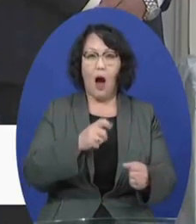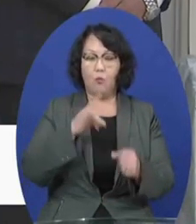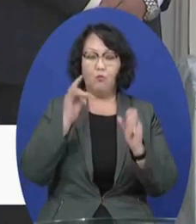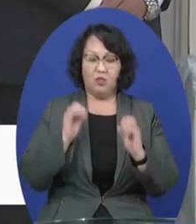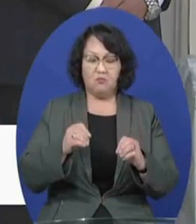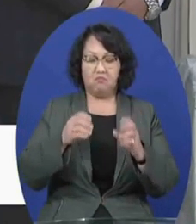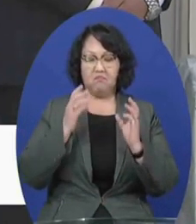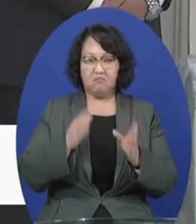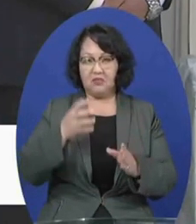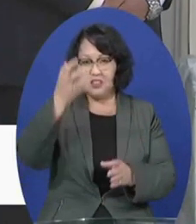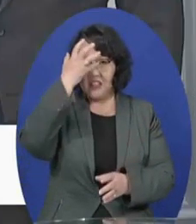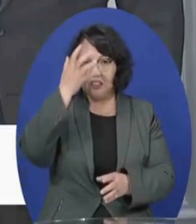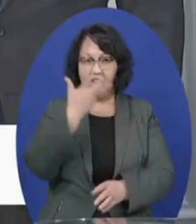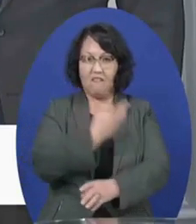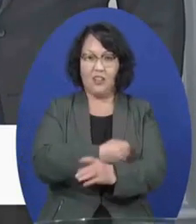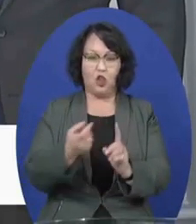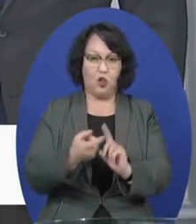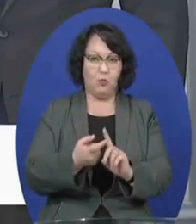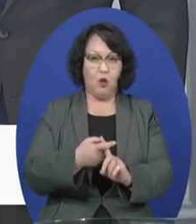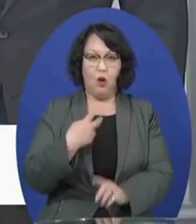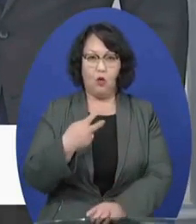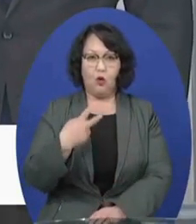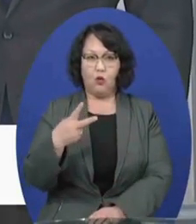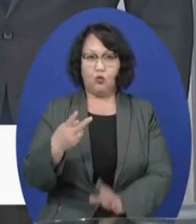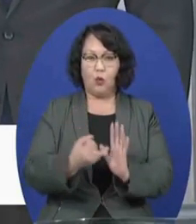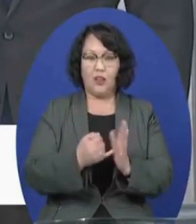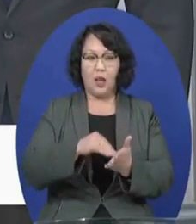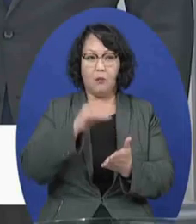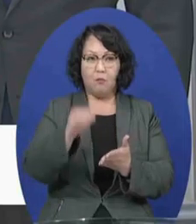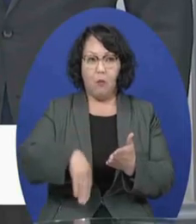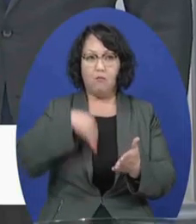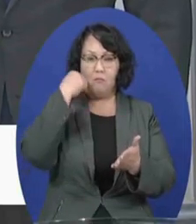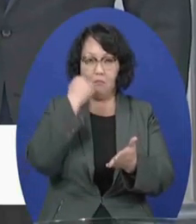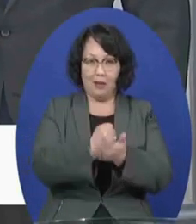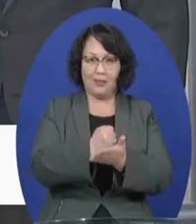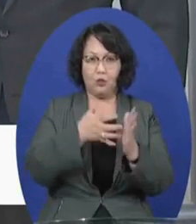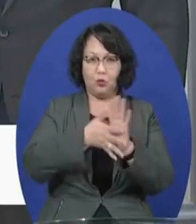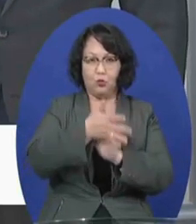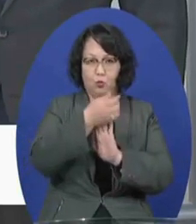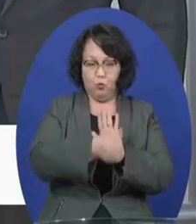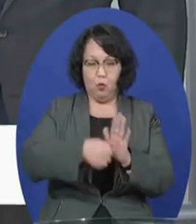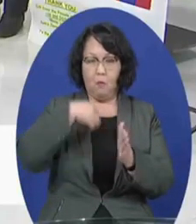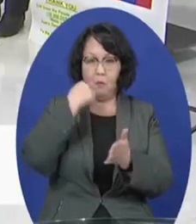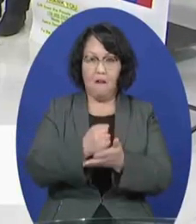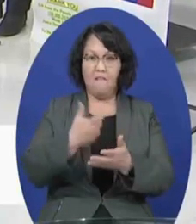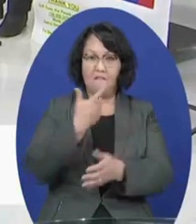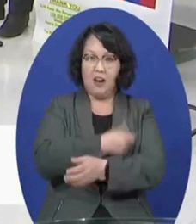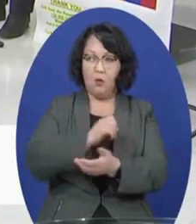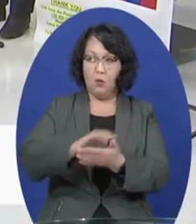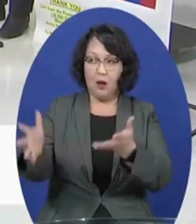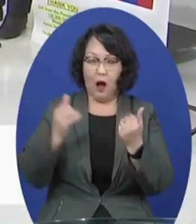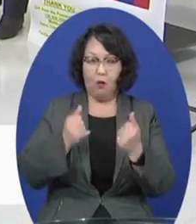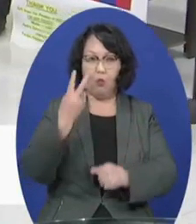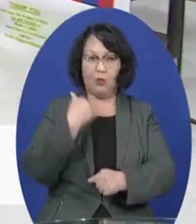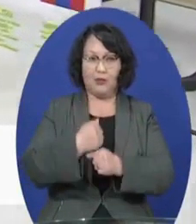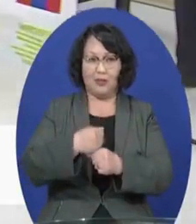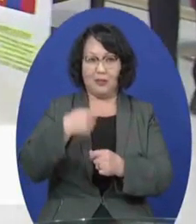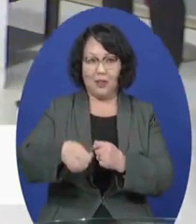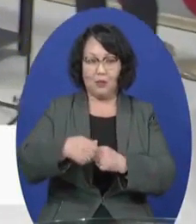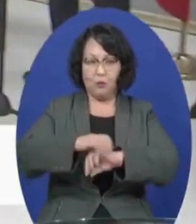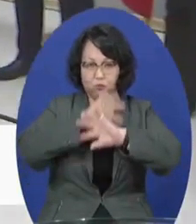газрын зүгээс вакцины жуулттай холбоотойгоор 226 тэрбум төгрөгийг баталсан. За үүнд вакцины худалдан авах үйл ажиллагааны зардал одоо